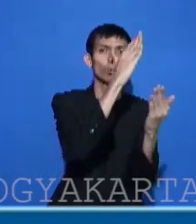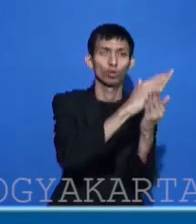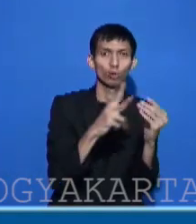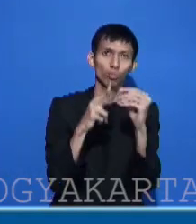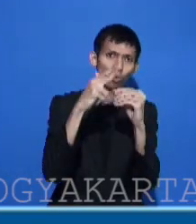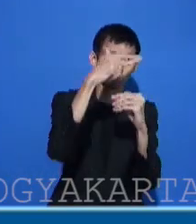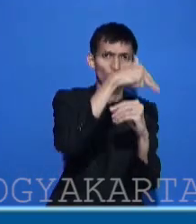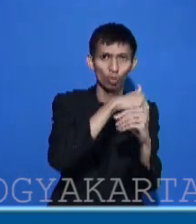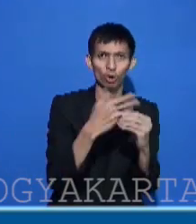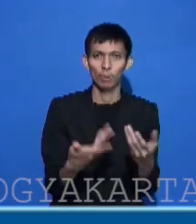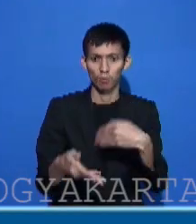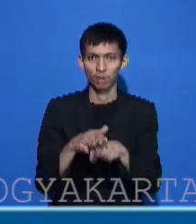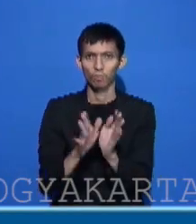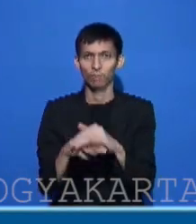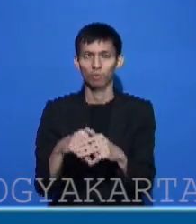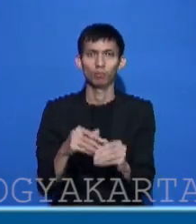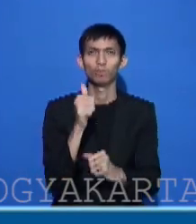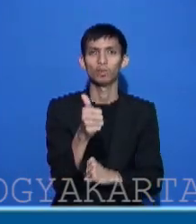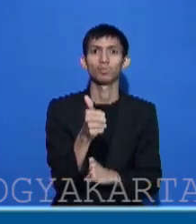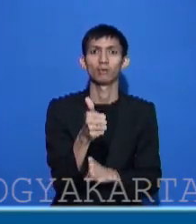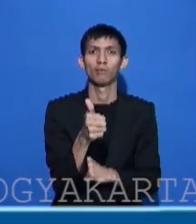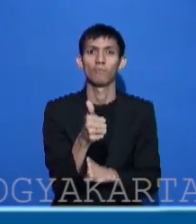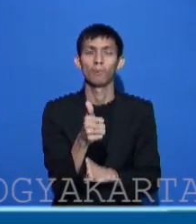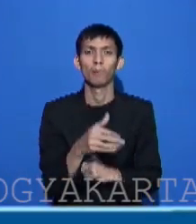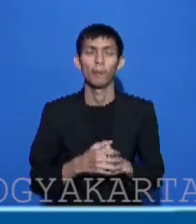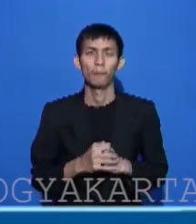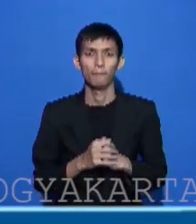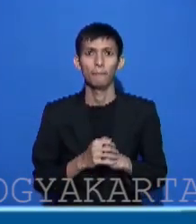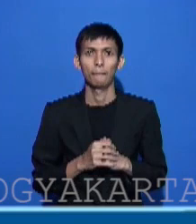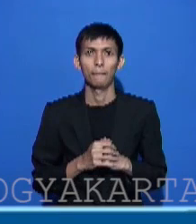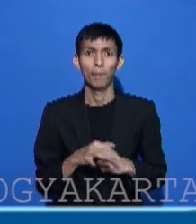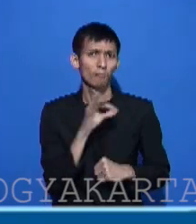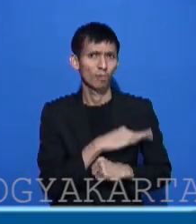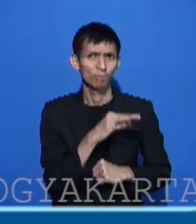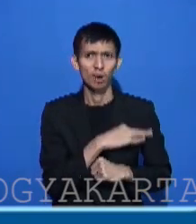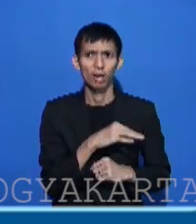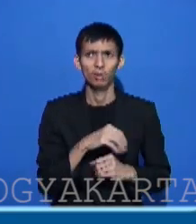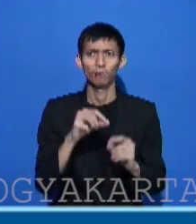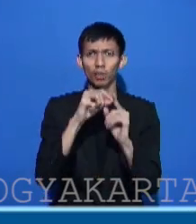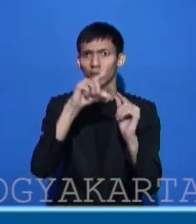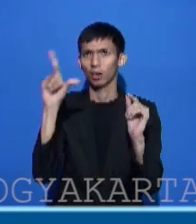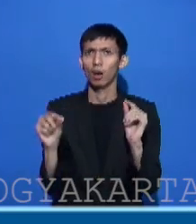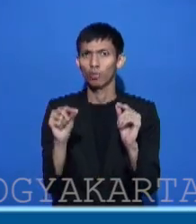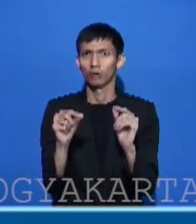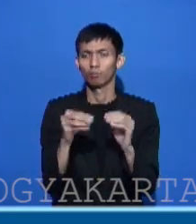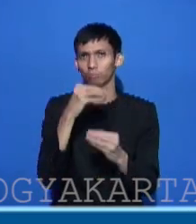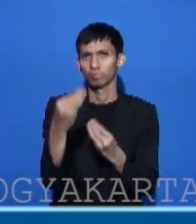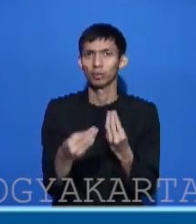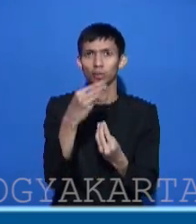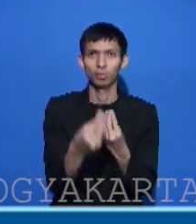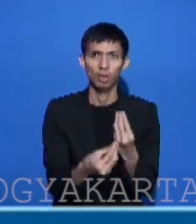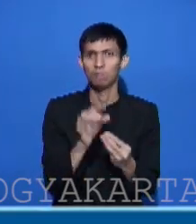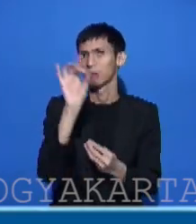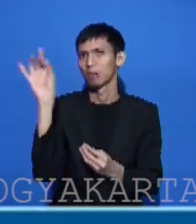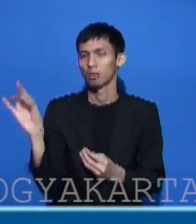tanaman tanaman pisang sagetipun merupakan taken Wiwit saking tebok around lantem Tony pun bisangipun menawi Asri pun sailan kata